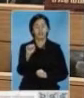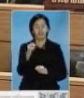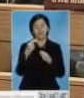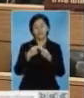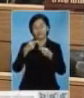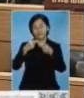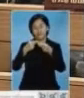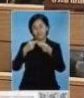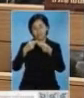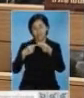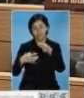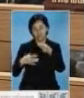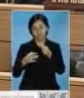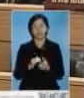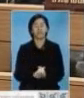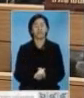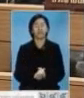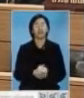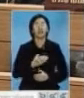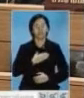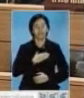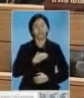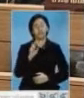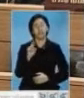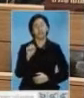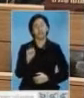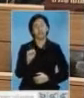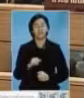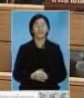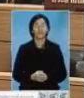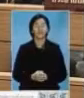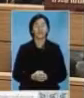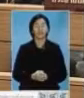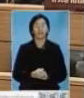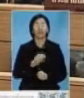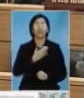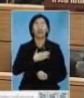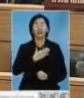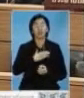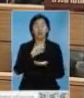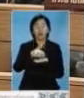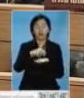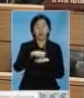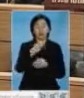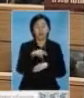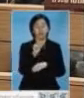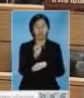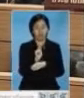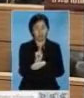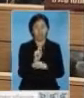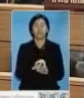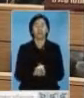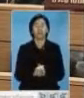บัญชีในฐานะสมาชิกรัฐสภาครับผมขออนุญาตกราบเรียนกับท่านประธาน